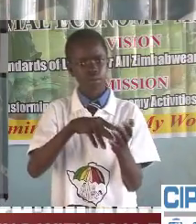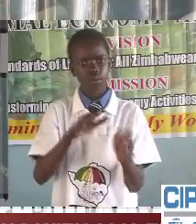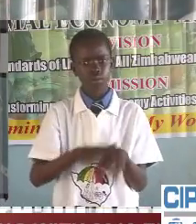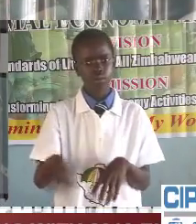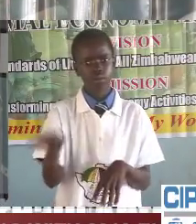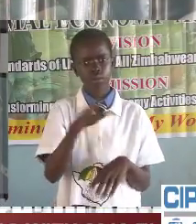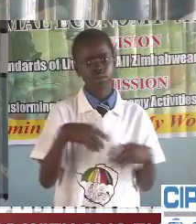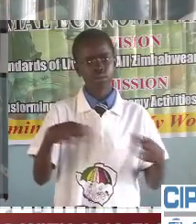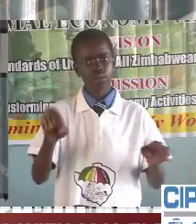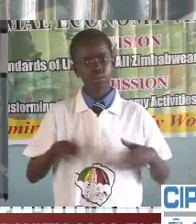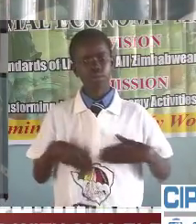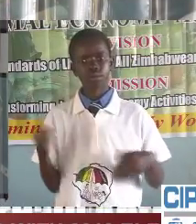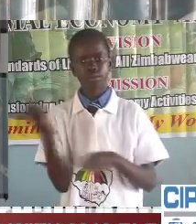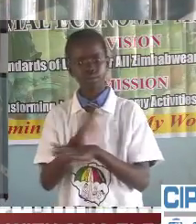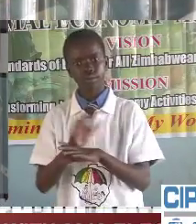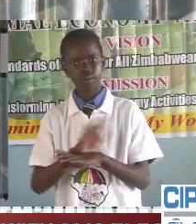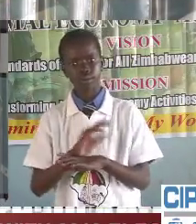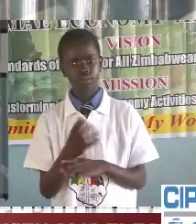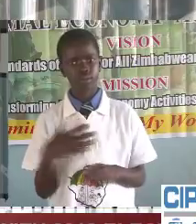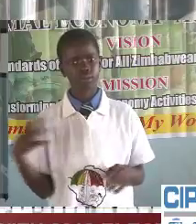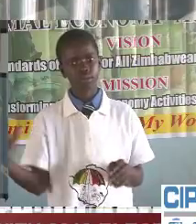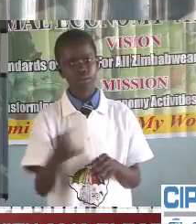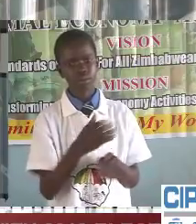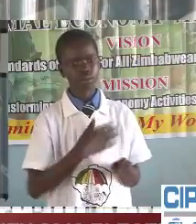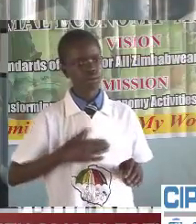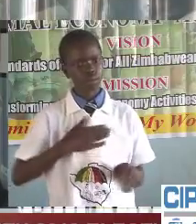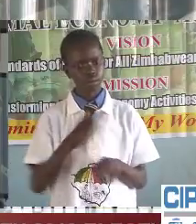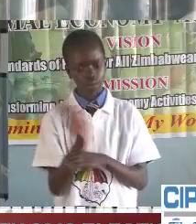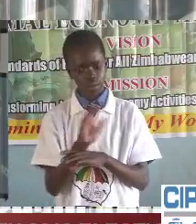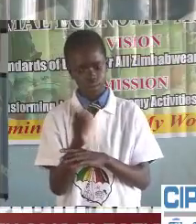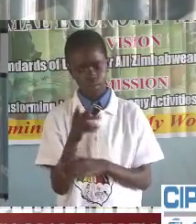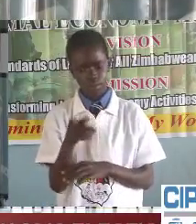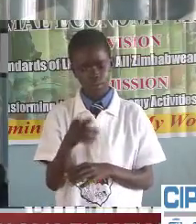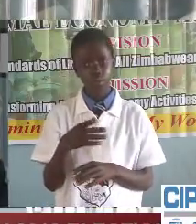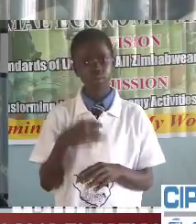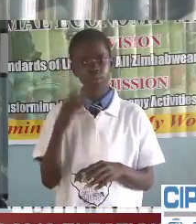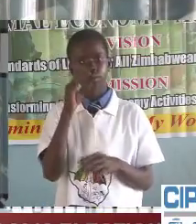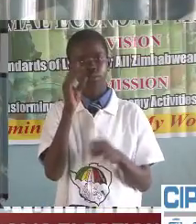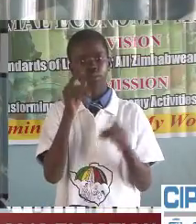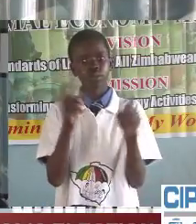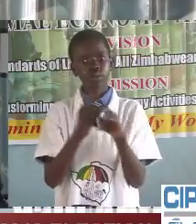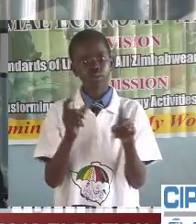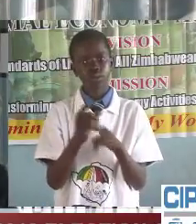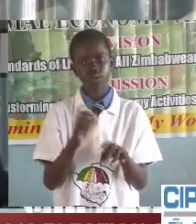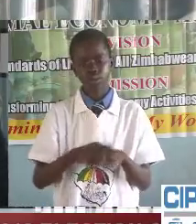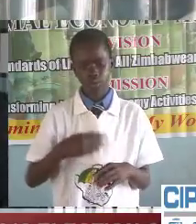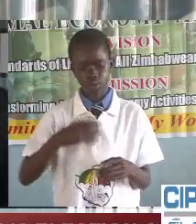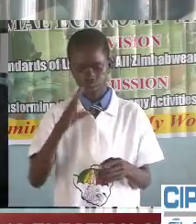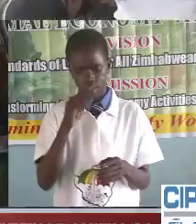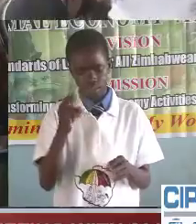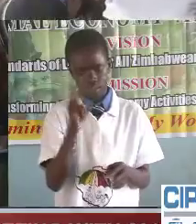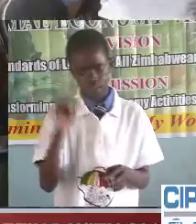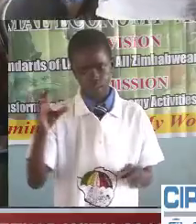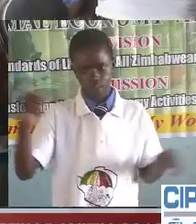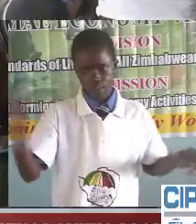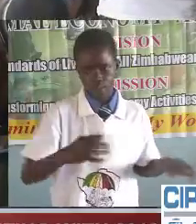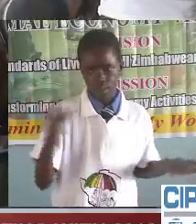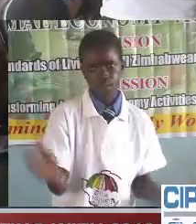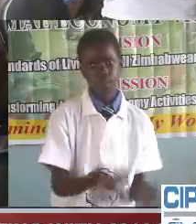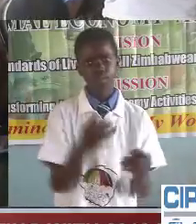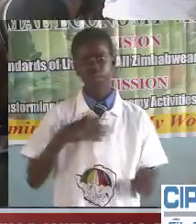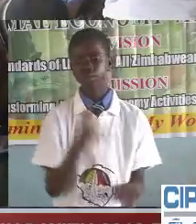hoga anotengesa awane license yatinoti isusu mavendors license, kuitira kuti paanenge achifamba asasanganika